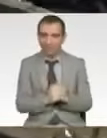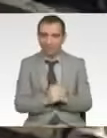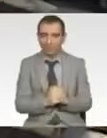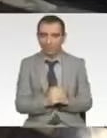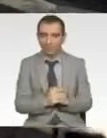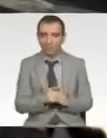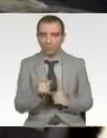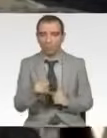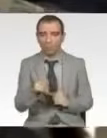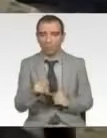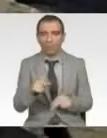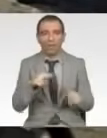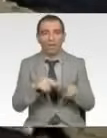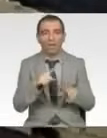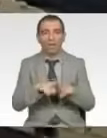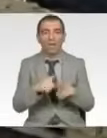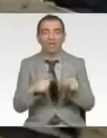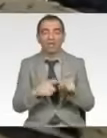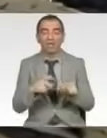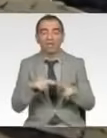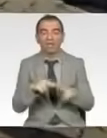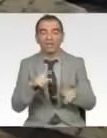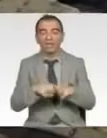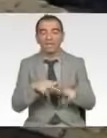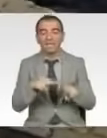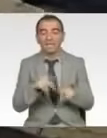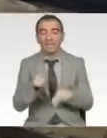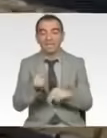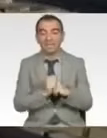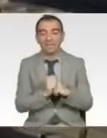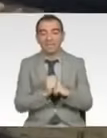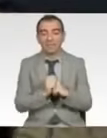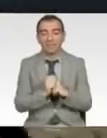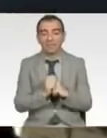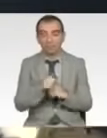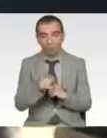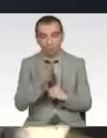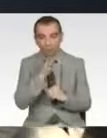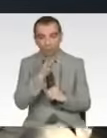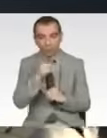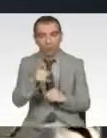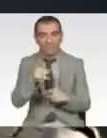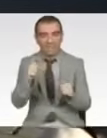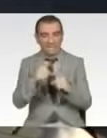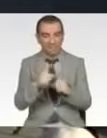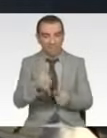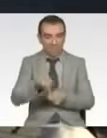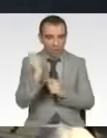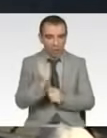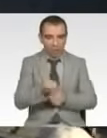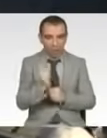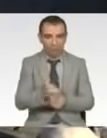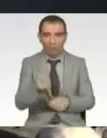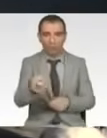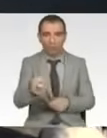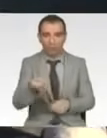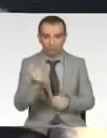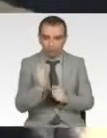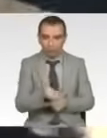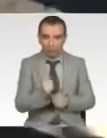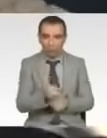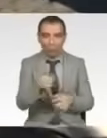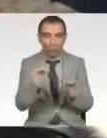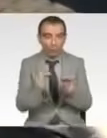Bu? Bu da keşkek. Bu da keşkek. Gidip bunun biliyorsunuz dibekte dövdük buğdaylarını. Dibekte